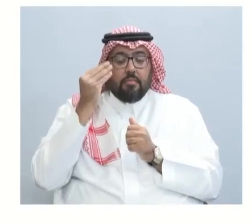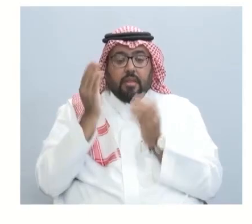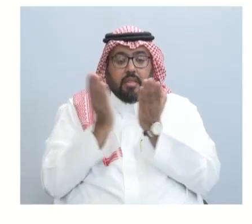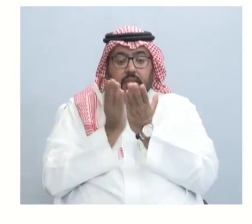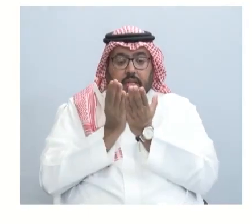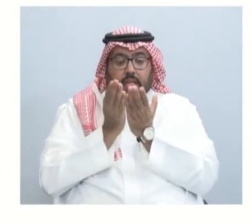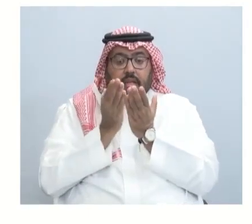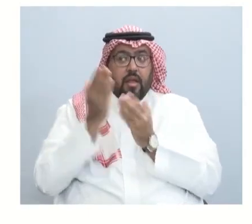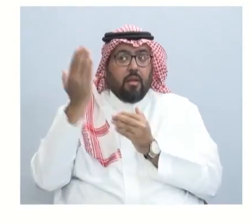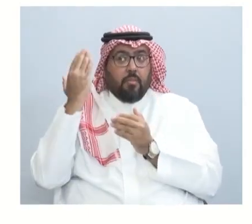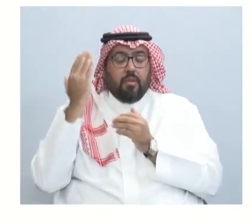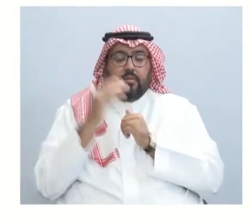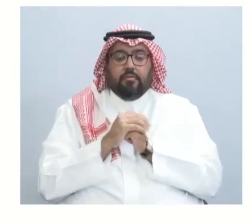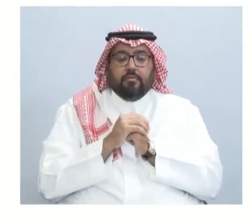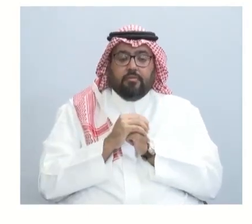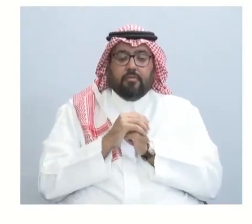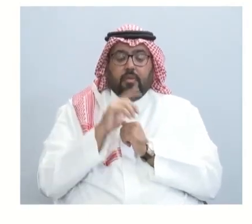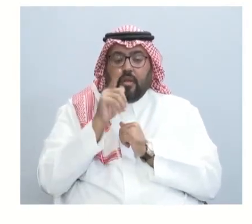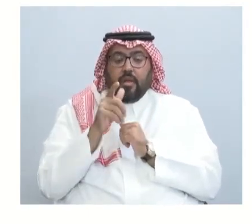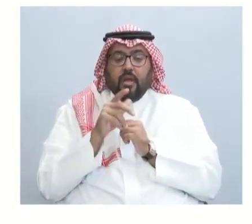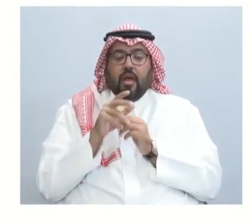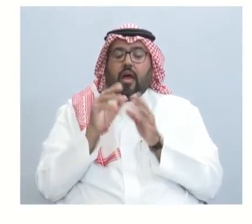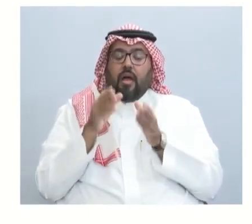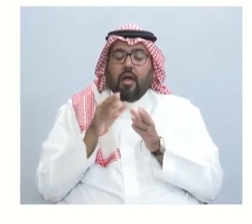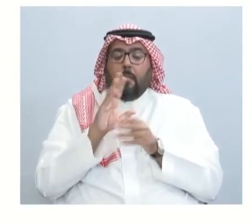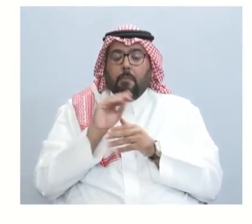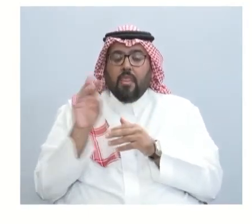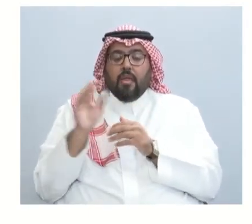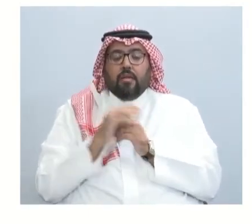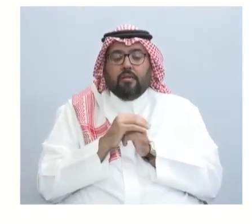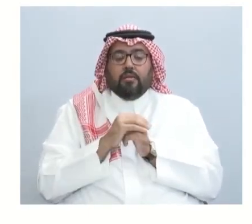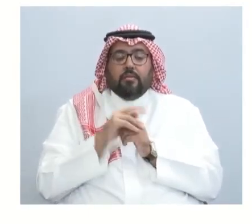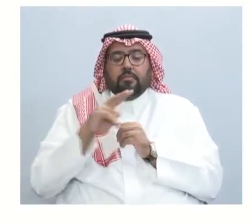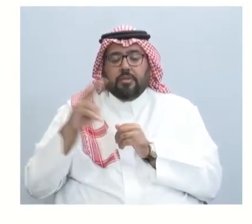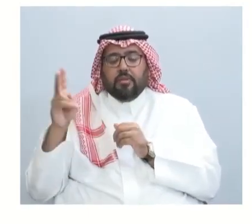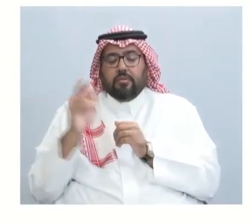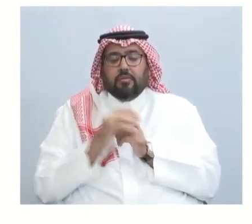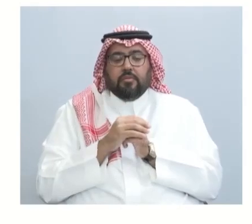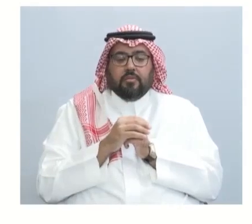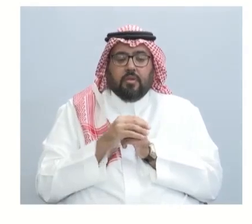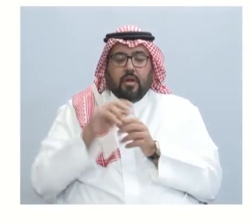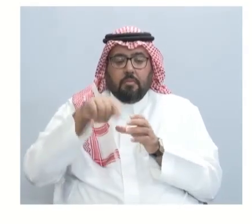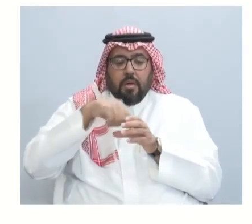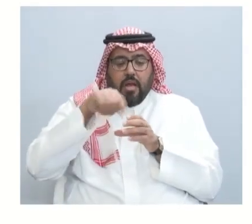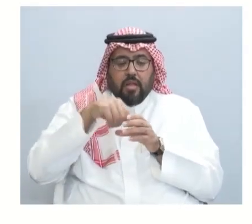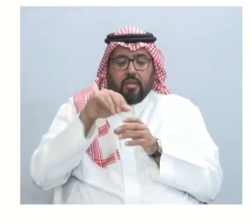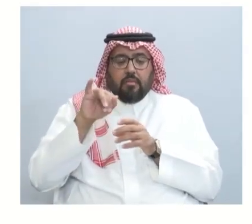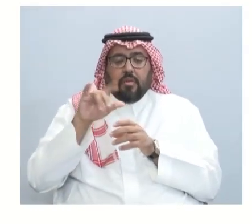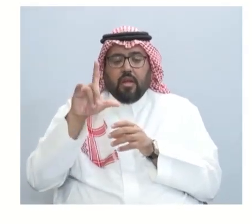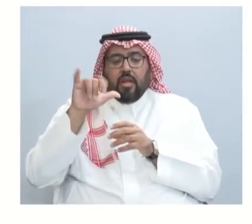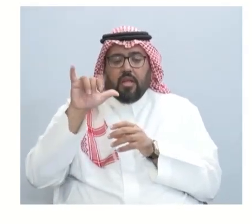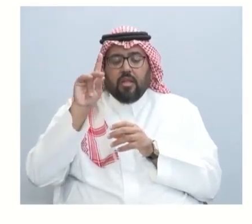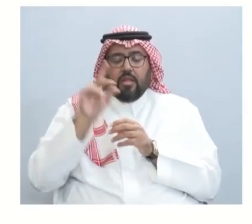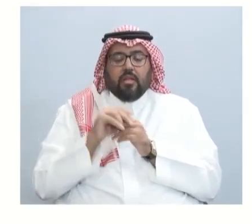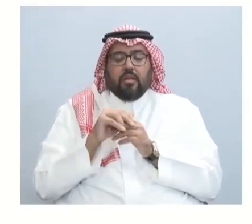درسنا الماضي ذكرنا ان هنالك امثله متنوعه للمخاليط اذكر